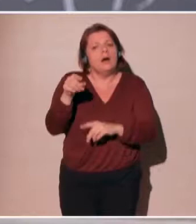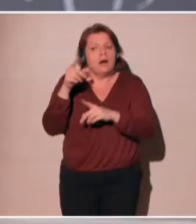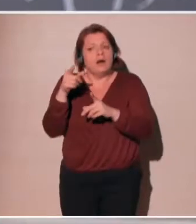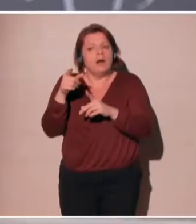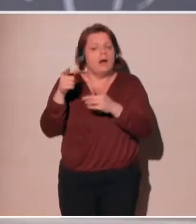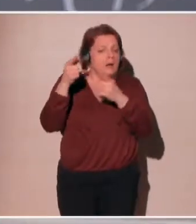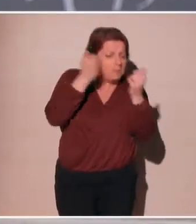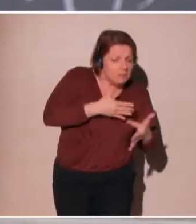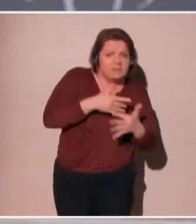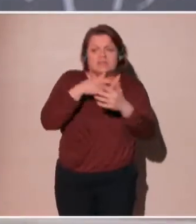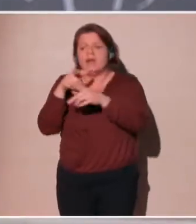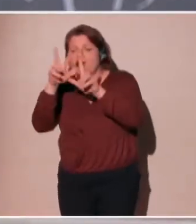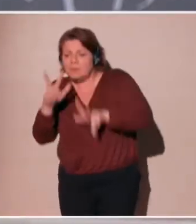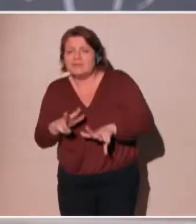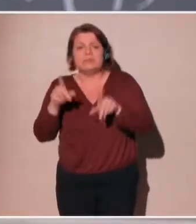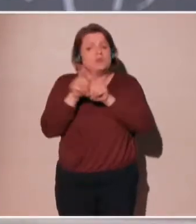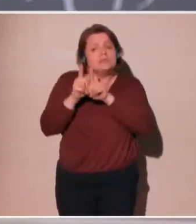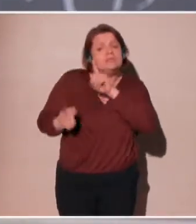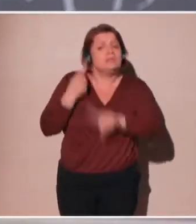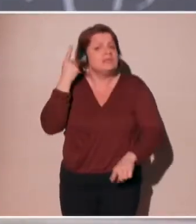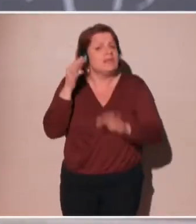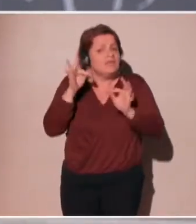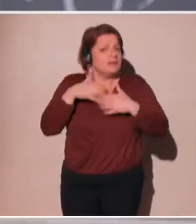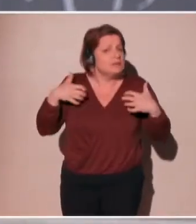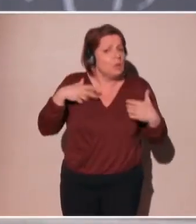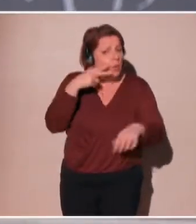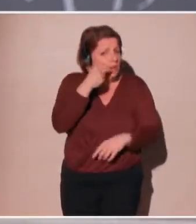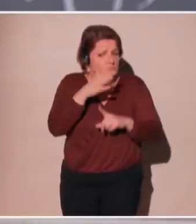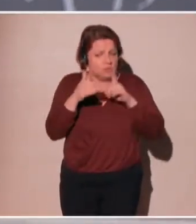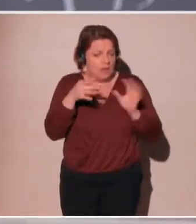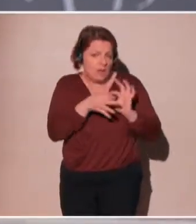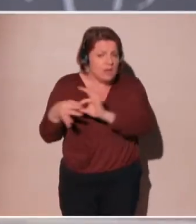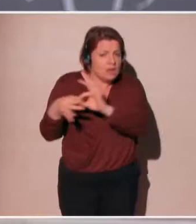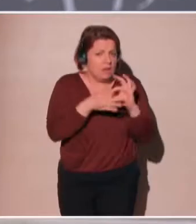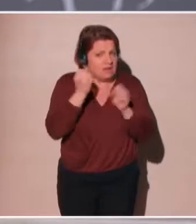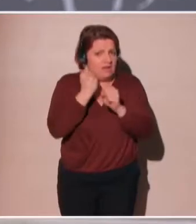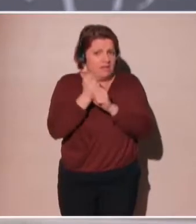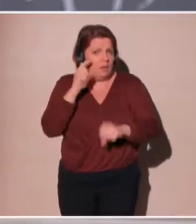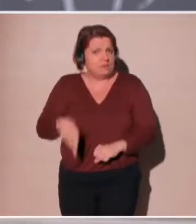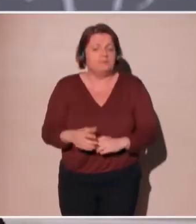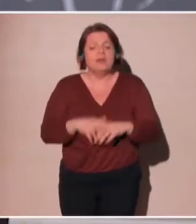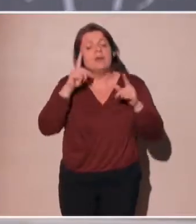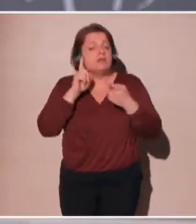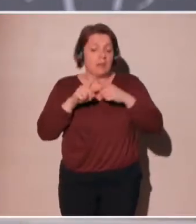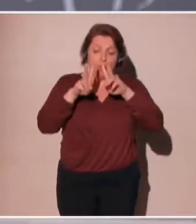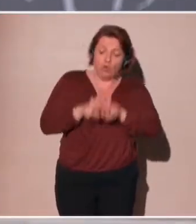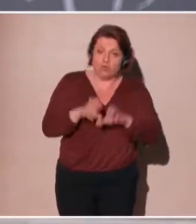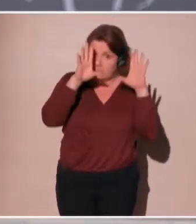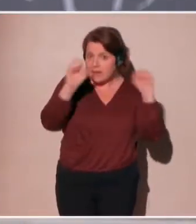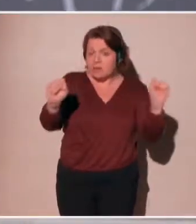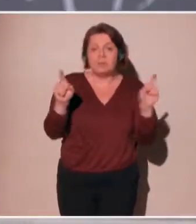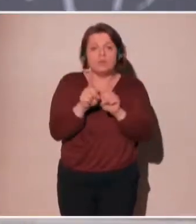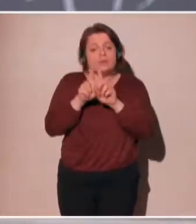ces mathématiciens, ces informaticiens, ces spécialistes de sciences humaines et sociales, à la fois dans la recherche académique et aussi dans la